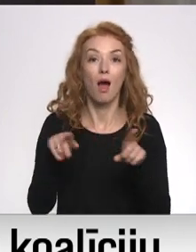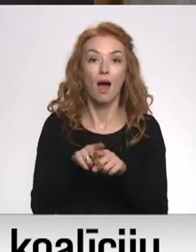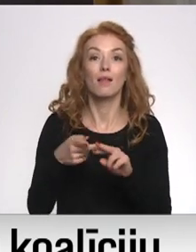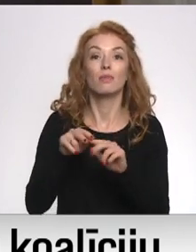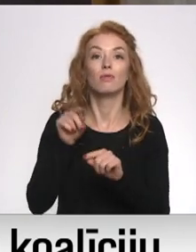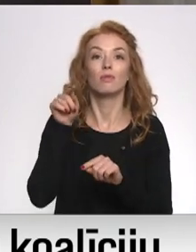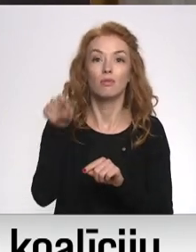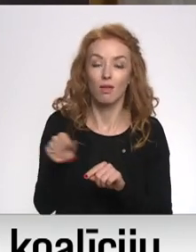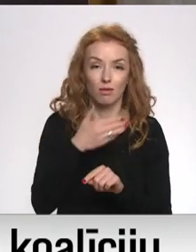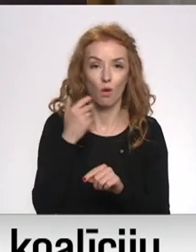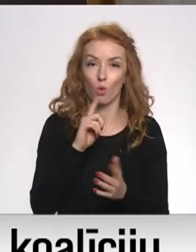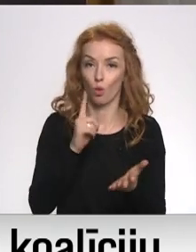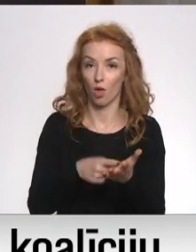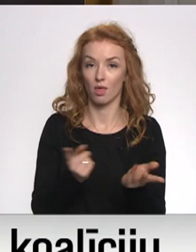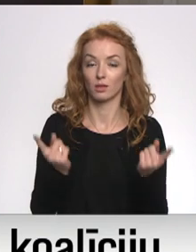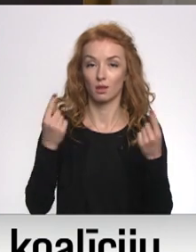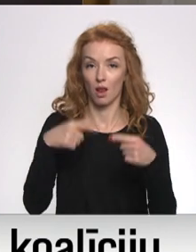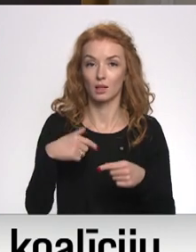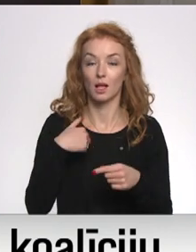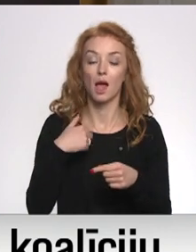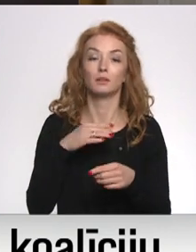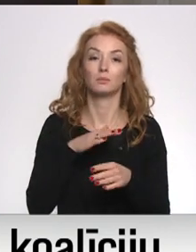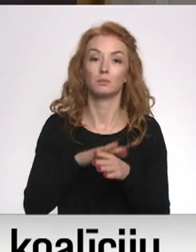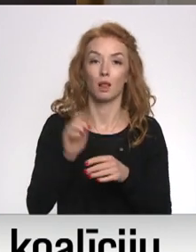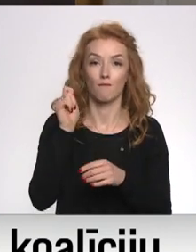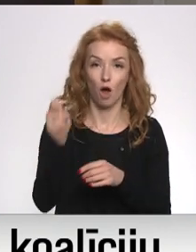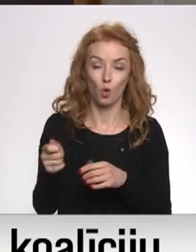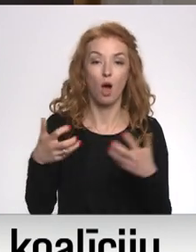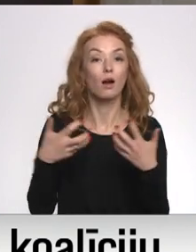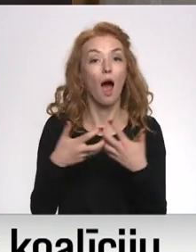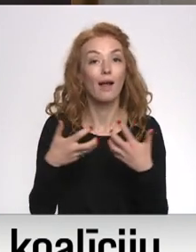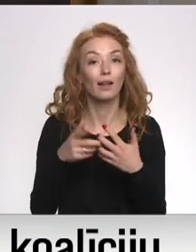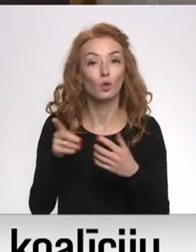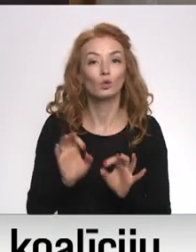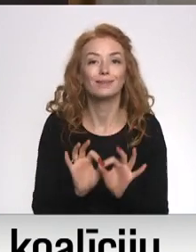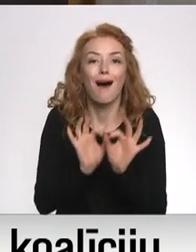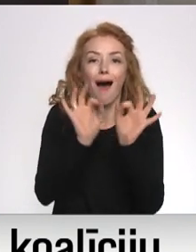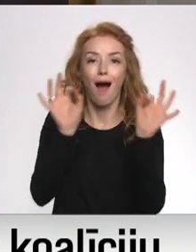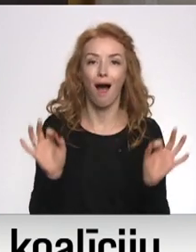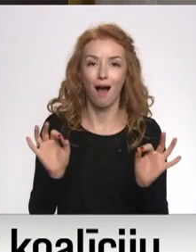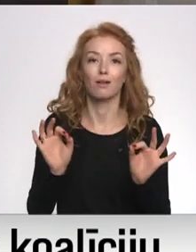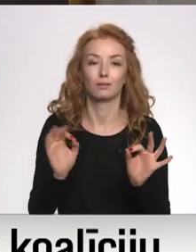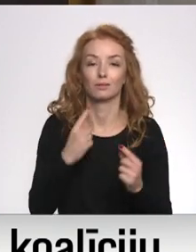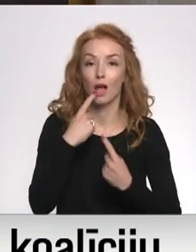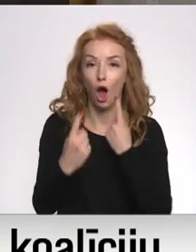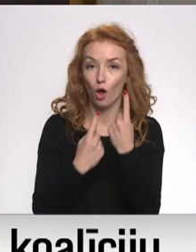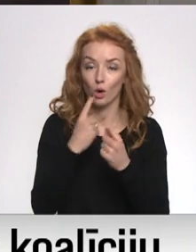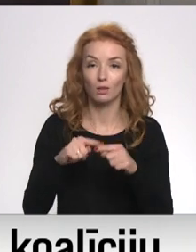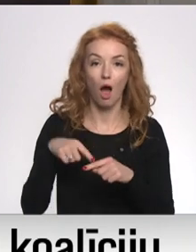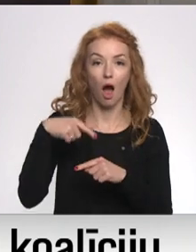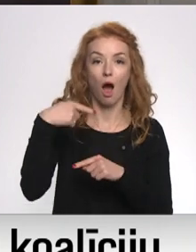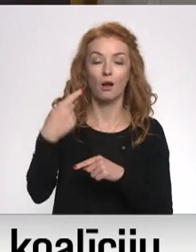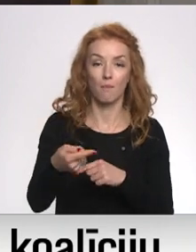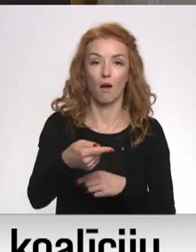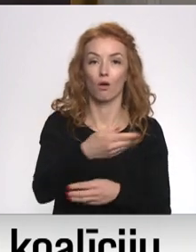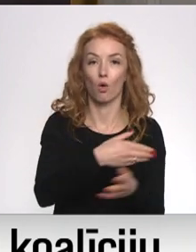nav noteikts laiks. Es pilnvaroju Kariņu sākt priekšsarunas nākamajai koalīcijai un